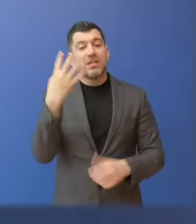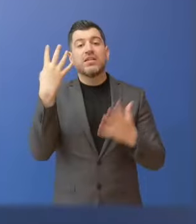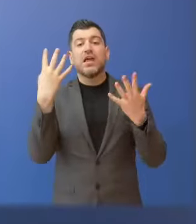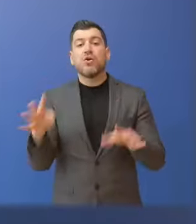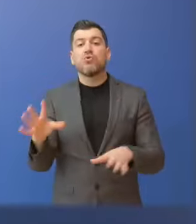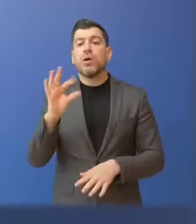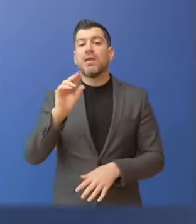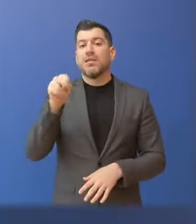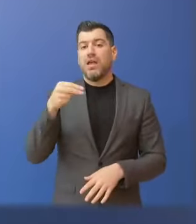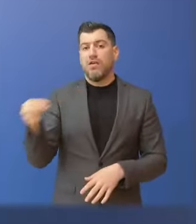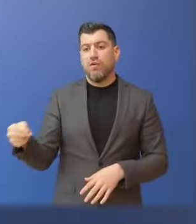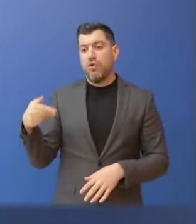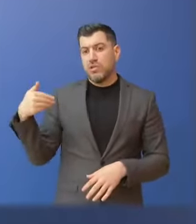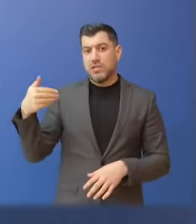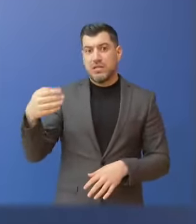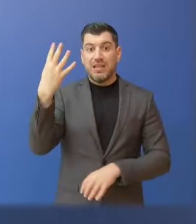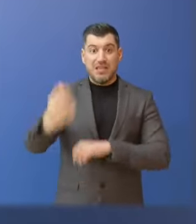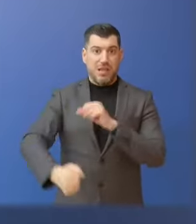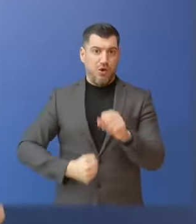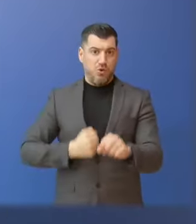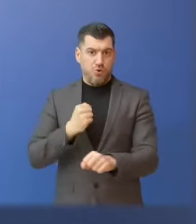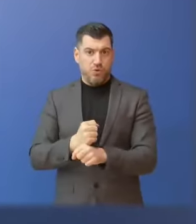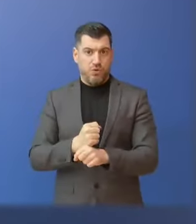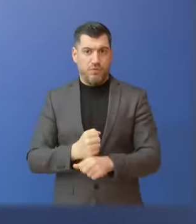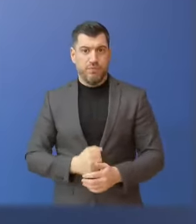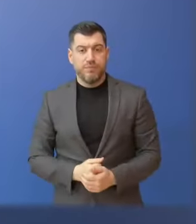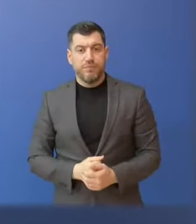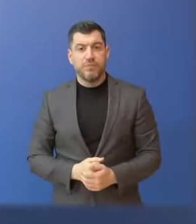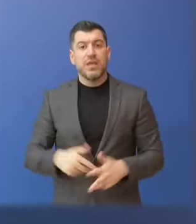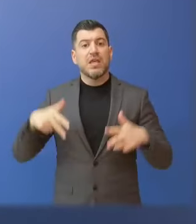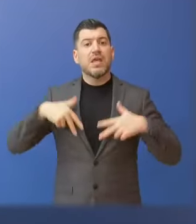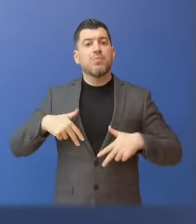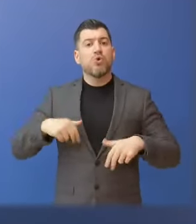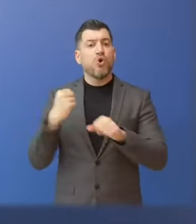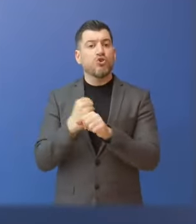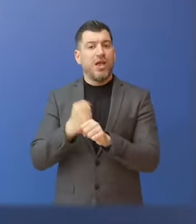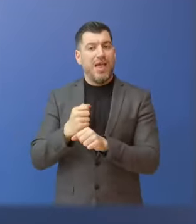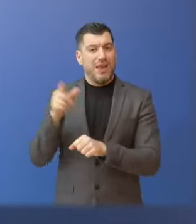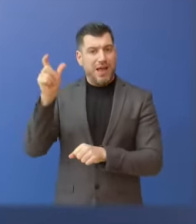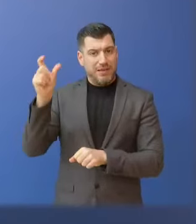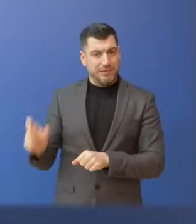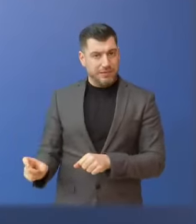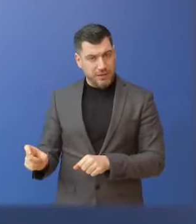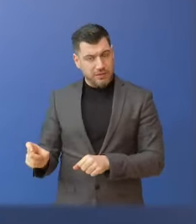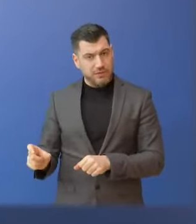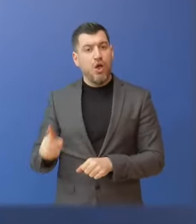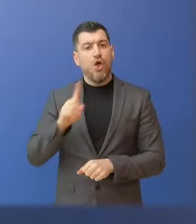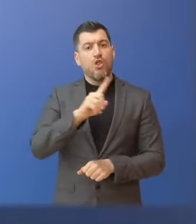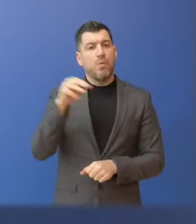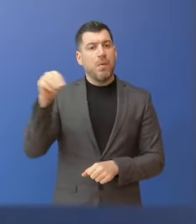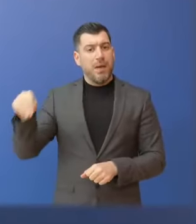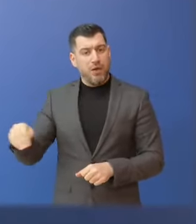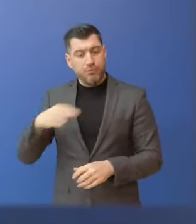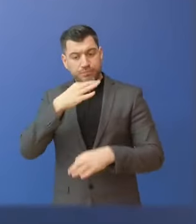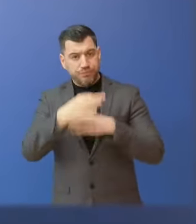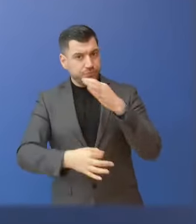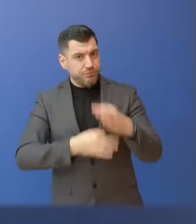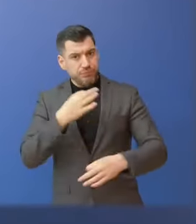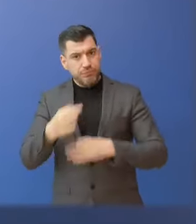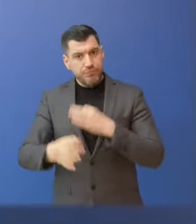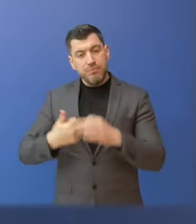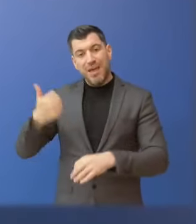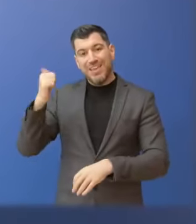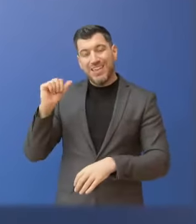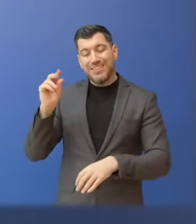950€ μέσα στην τετραετία με εισήγηση της υπουργού εργασίας και κοινωνικής ασφάλισης δόμνας μιχαηλίδου ξεκίνησε